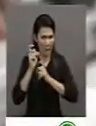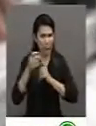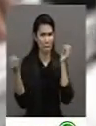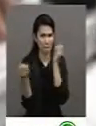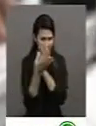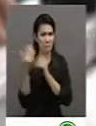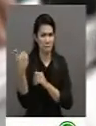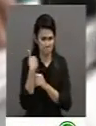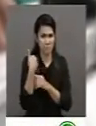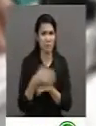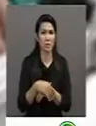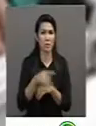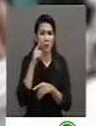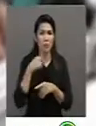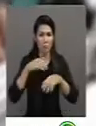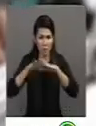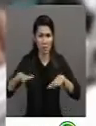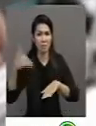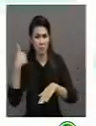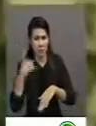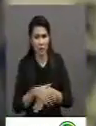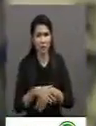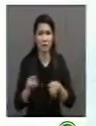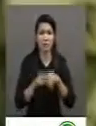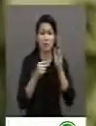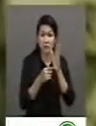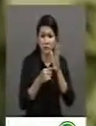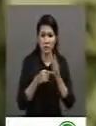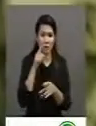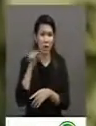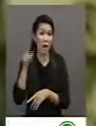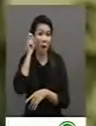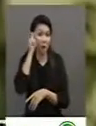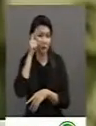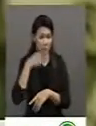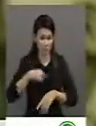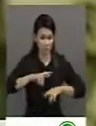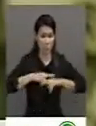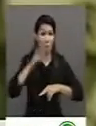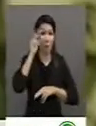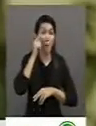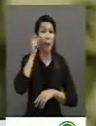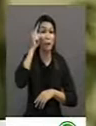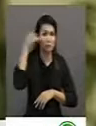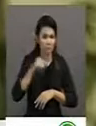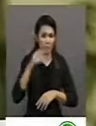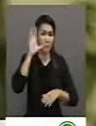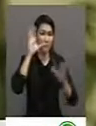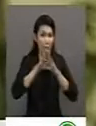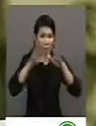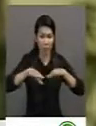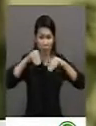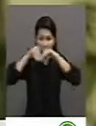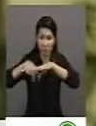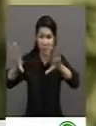าทั้งครอบครัวและตัวของเด็กด้วย เป็นเรื่องของการเข้าใจผิดของผู้ปกครองในการแชร์ภาพเด็กนะคะแล้วก็แชร์